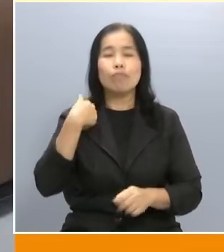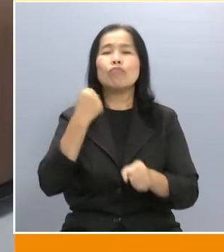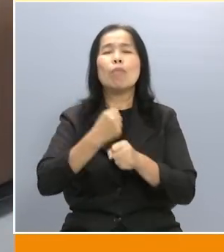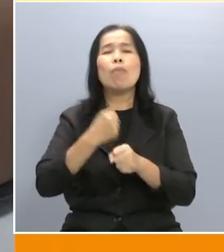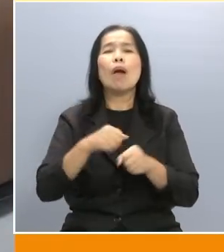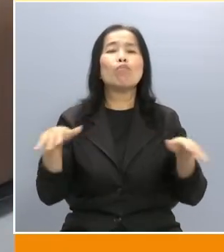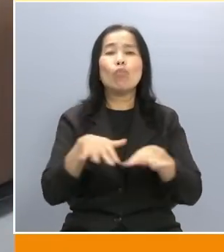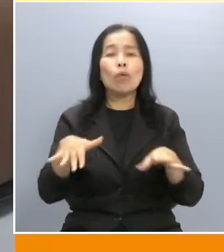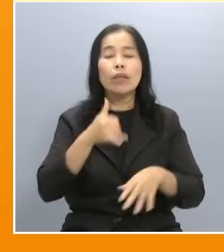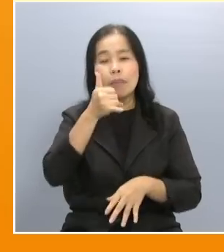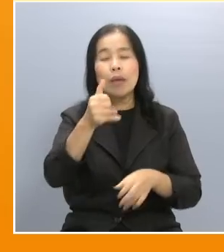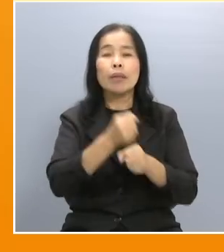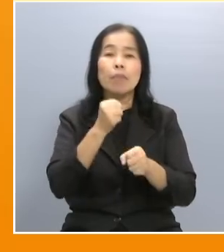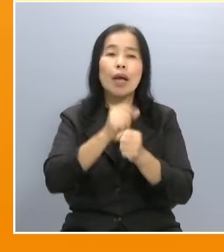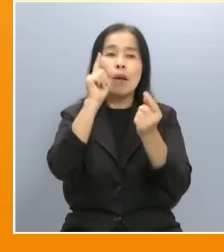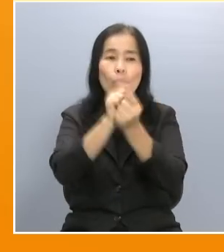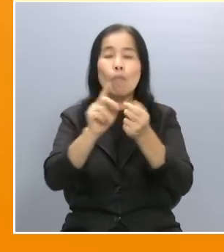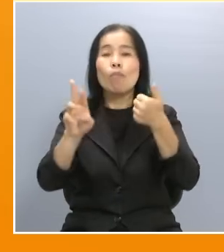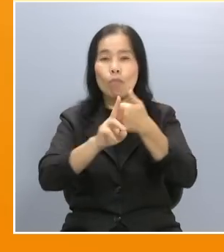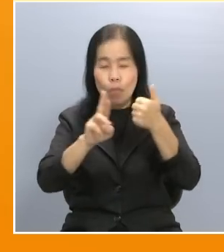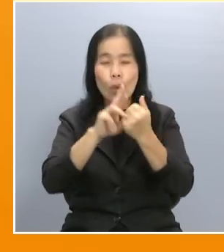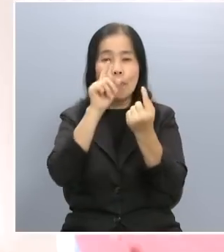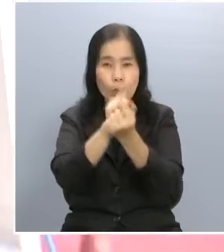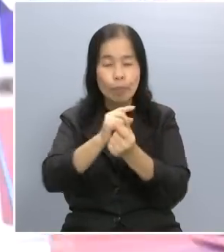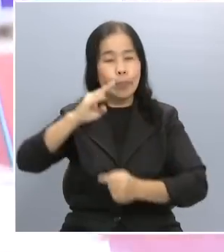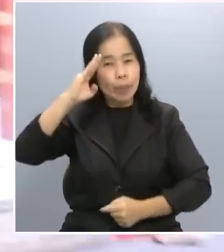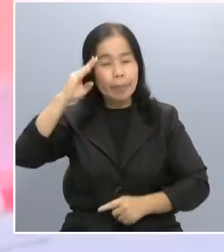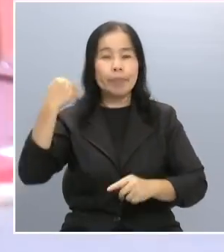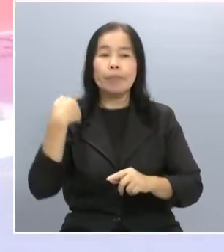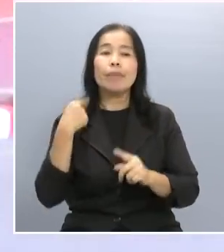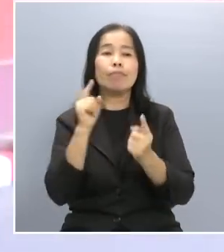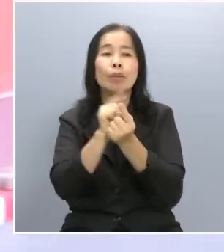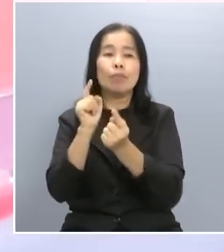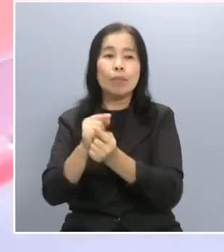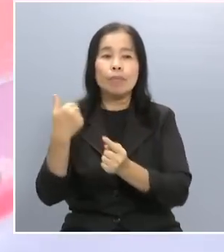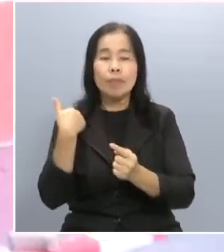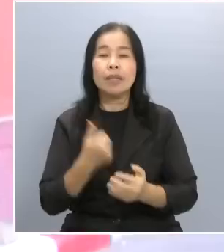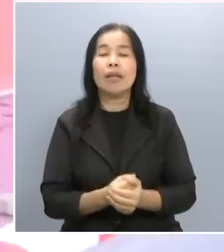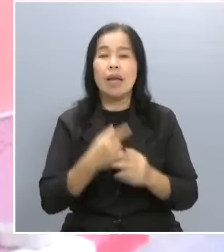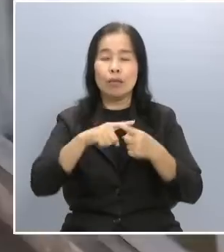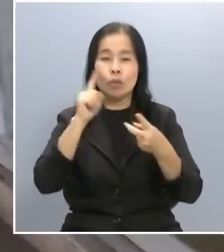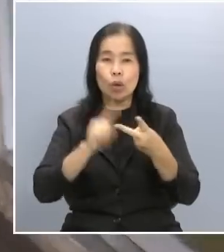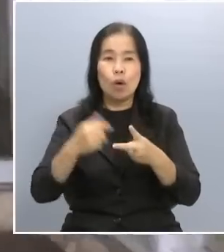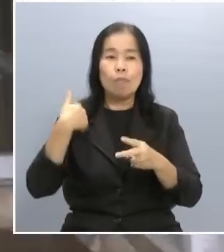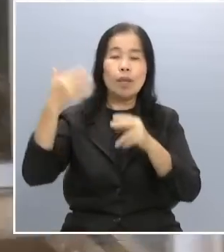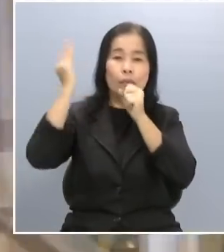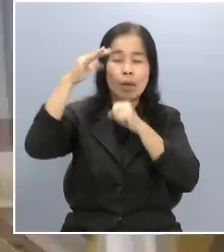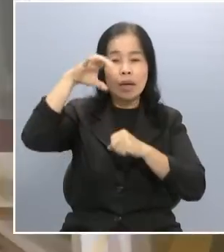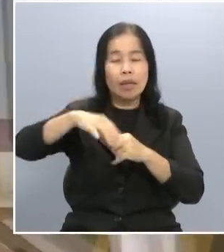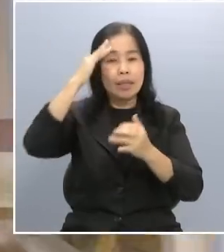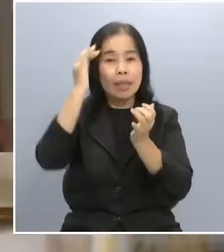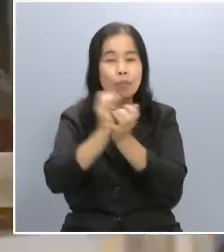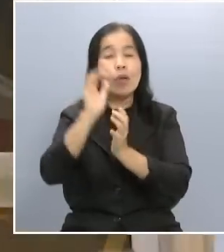เห็นว่าเข้าพบท่านรองต่อศักดิ์นะรองผบ.ตรต่อศักดิ์สุขวิมลนี้ค่ะก็ไปพบแล้วก็มีโฆษกสำนักงานตำรวจแห่งชาติ